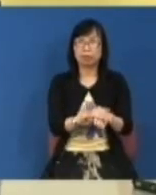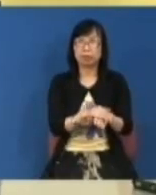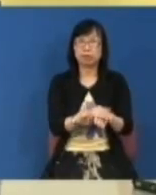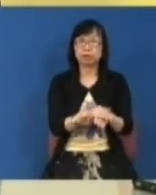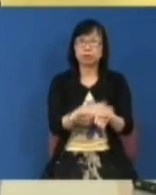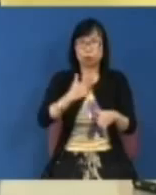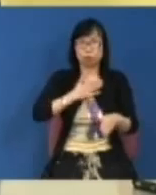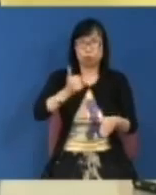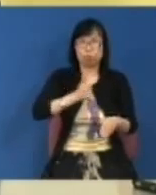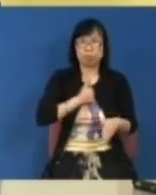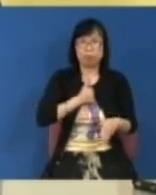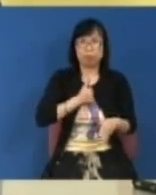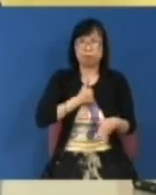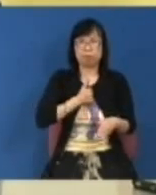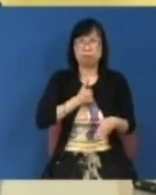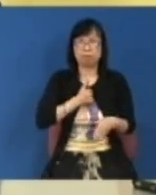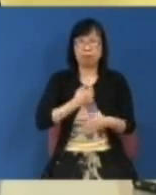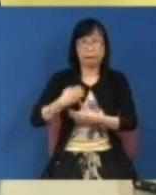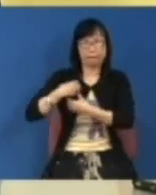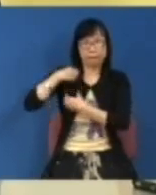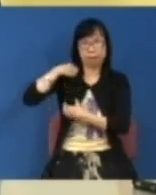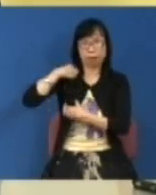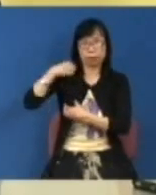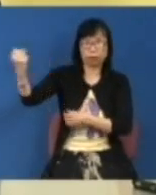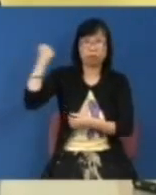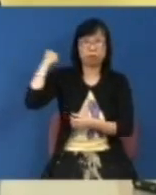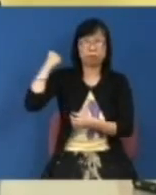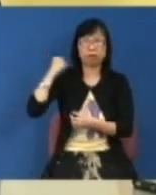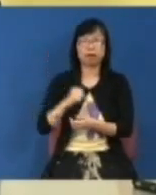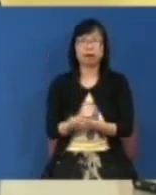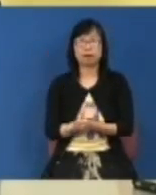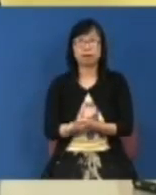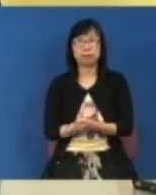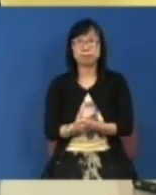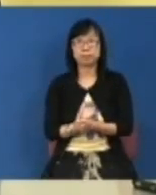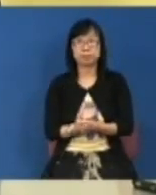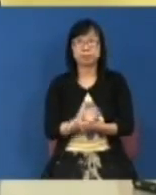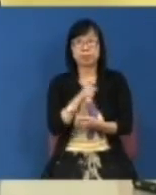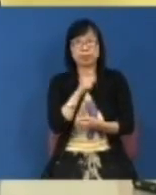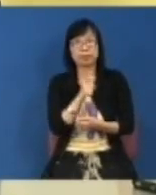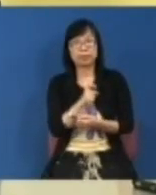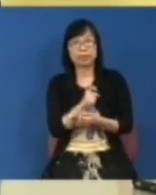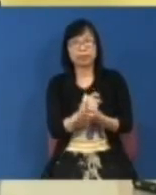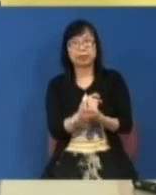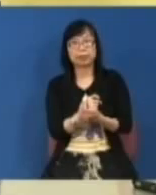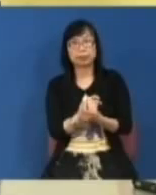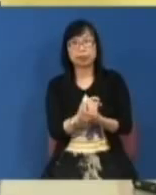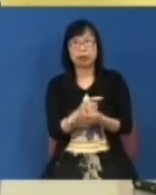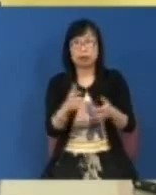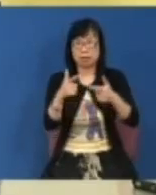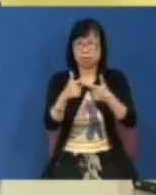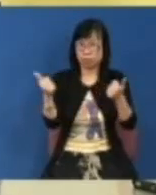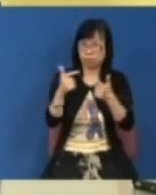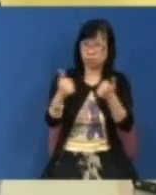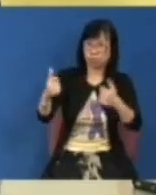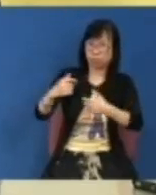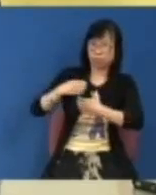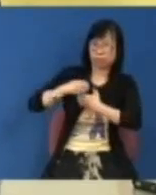有武裝嘅力量啦，有為咗配備呢啲武